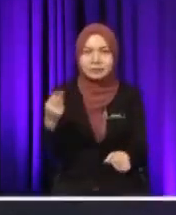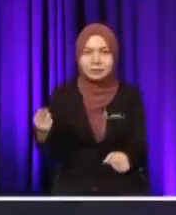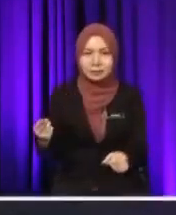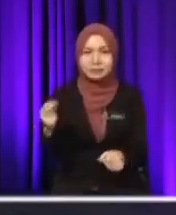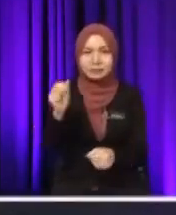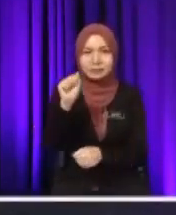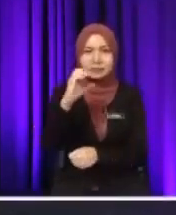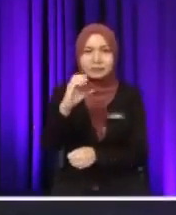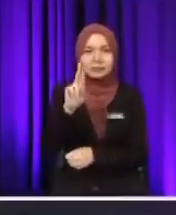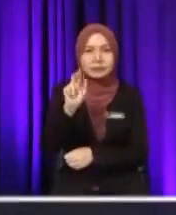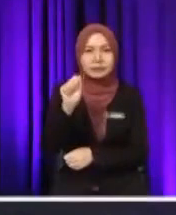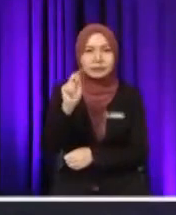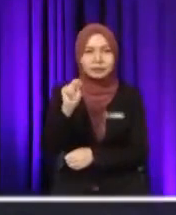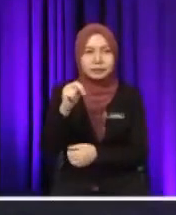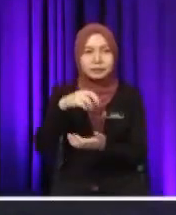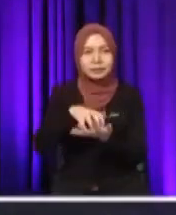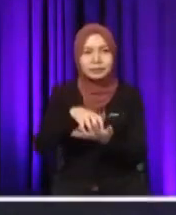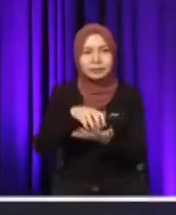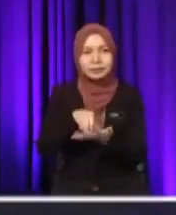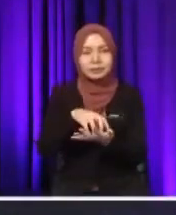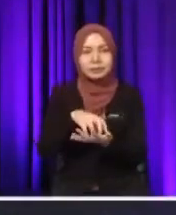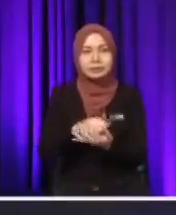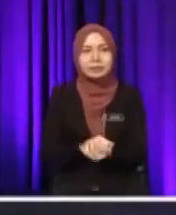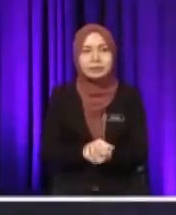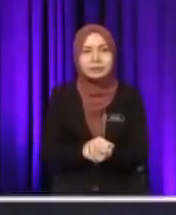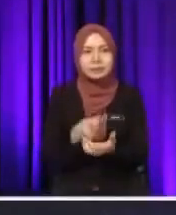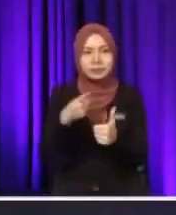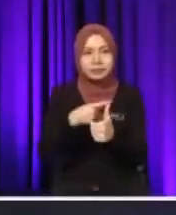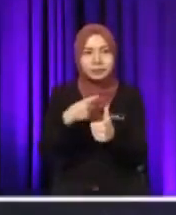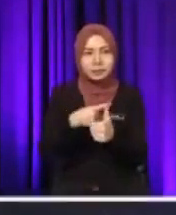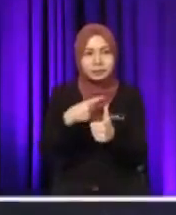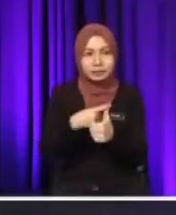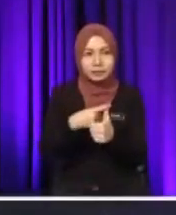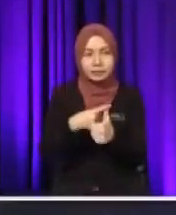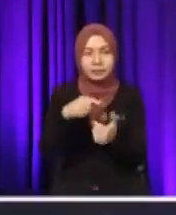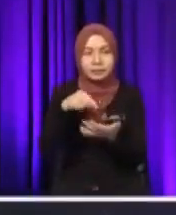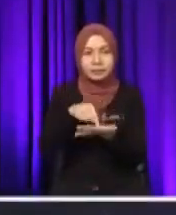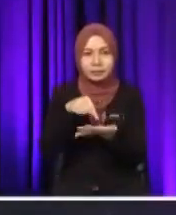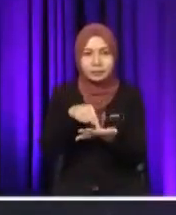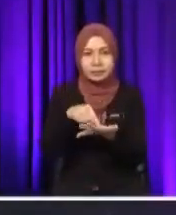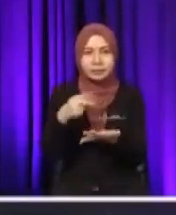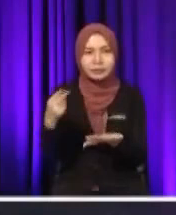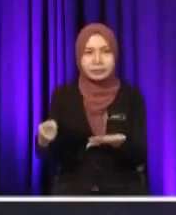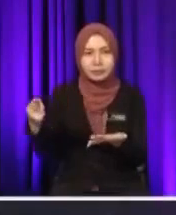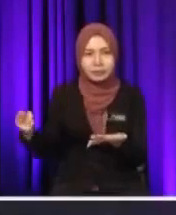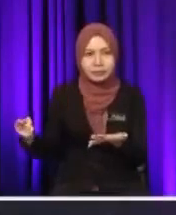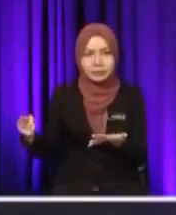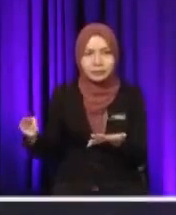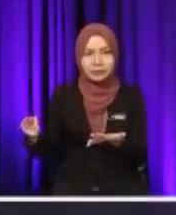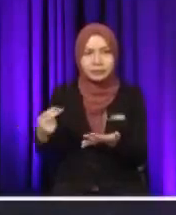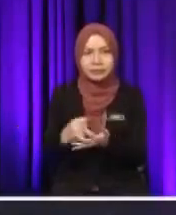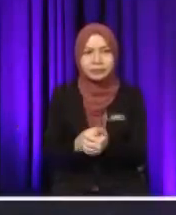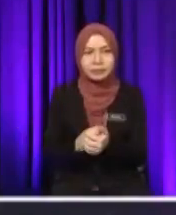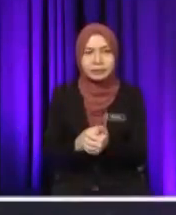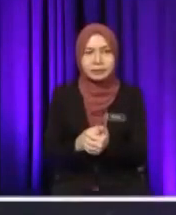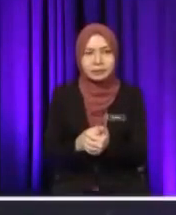Okey, terima kasih Adam. Okey. Pertama ini bekas berbentuk hati. Okey. Curah bekas apa-apa pun nak pakai boleh.